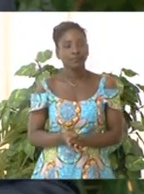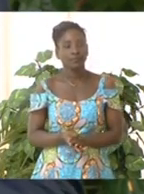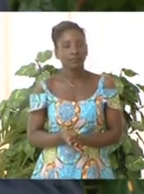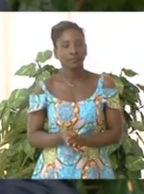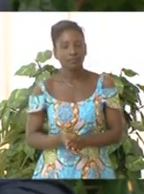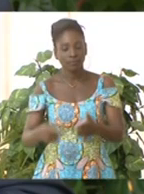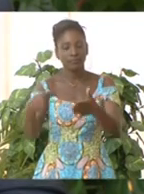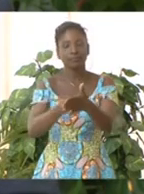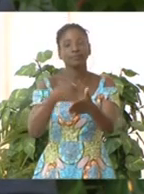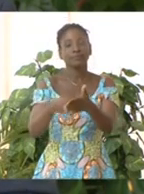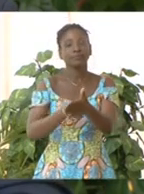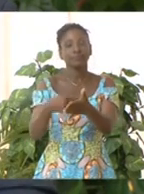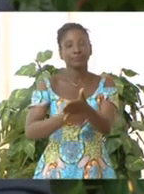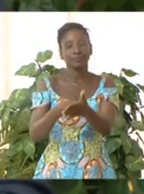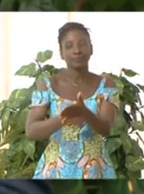Ghana,